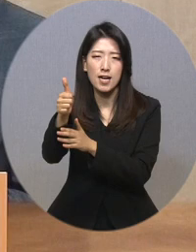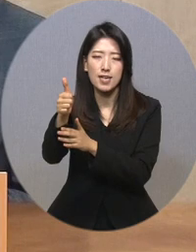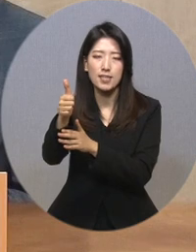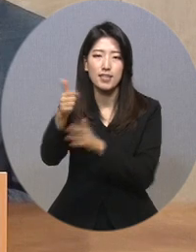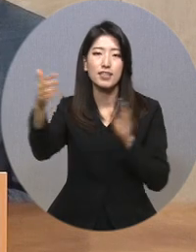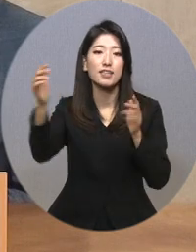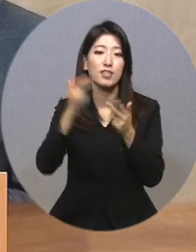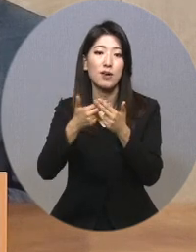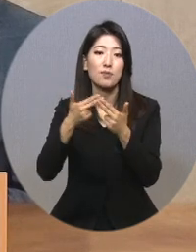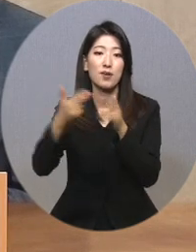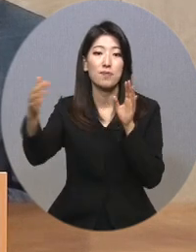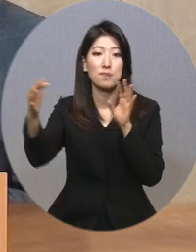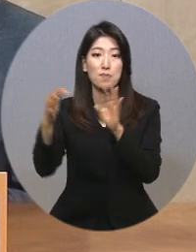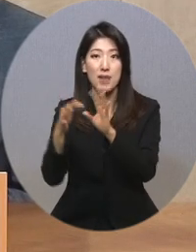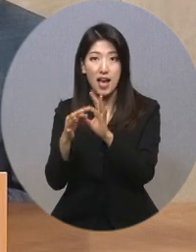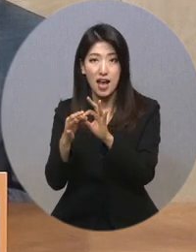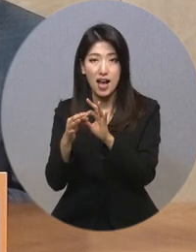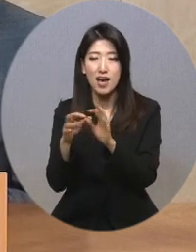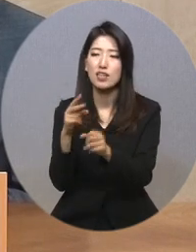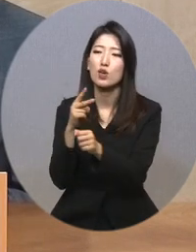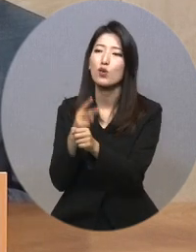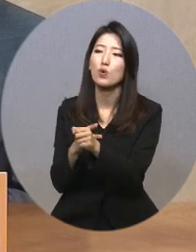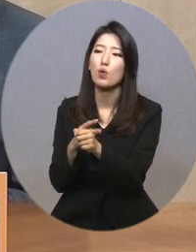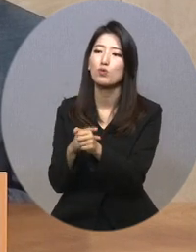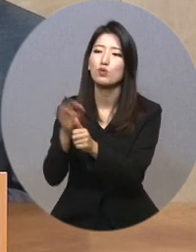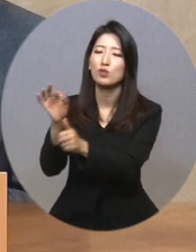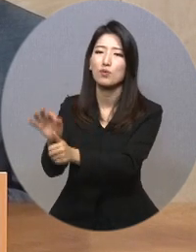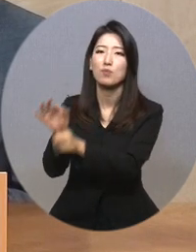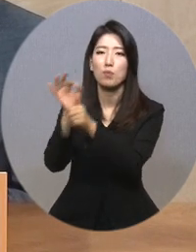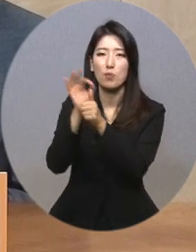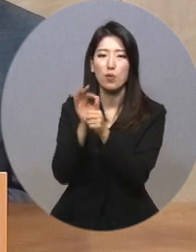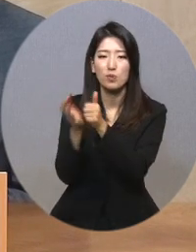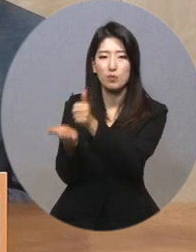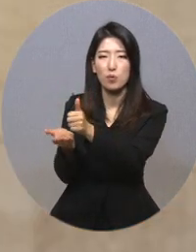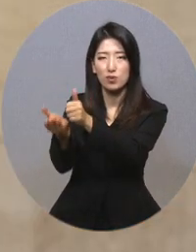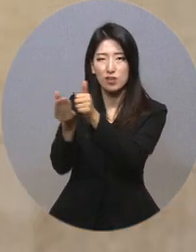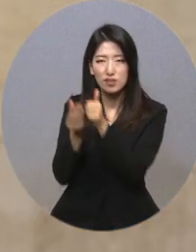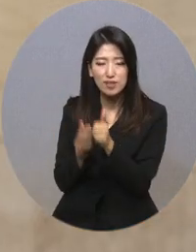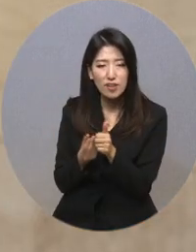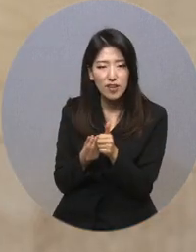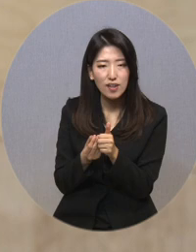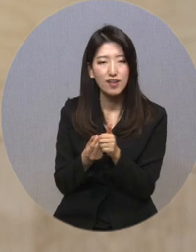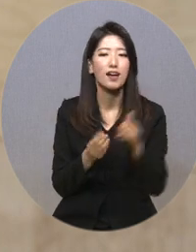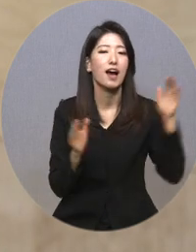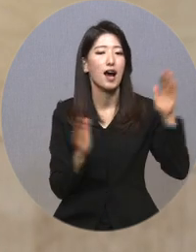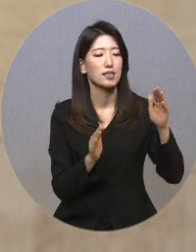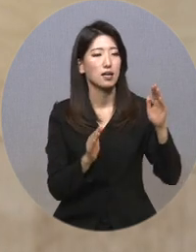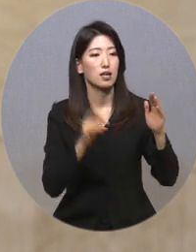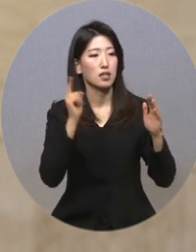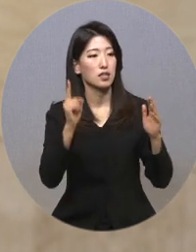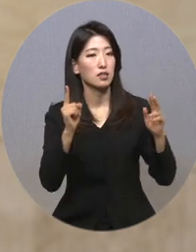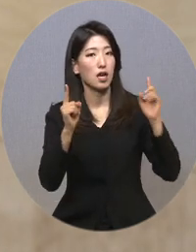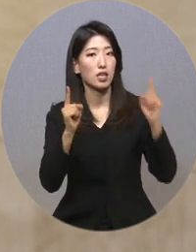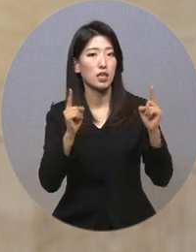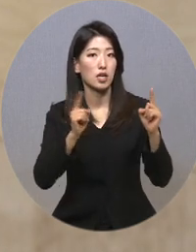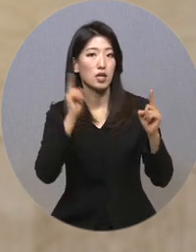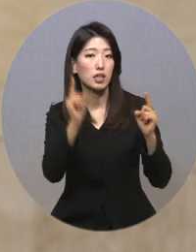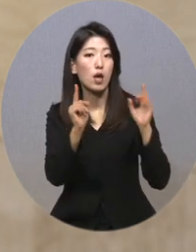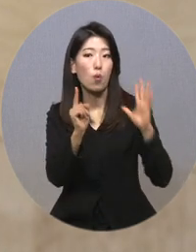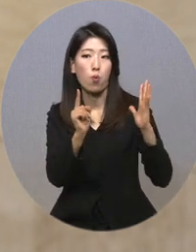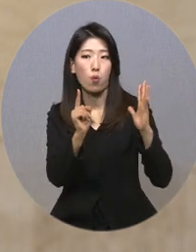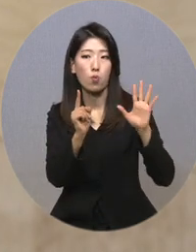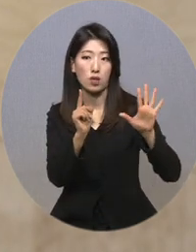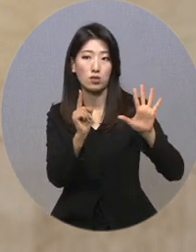2019년부터는 저희가 석좌 교수로 뭐 모십니다. 그분들을 네네. 모셔가지고 우리 네. 학생들을 1대1 내지 1대5 최대 5명 이내